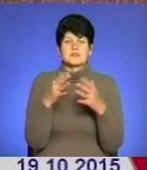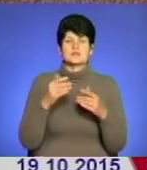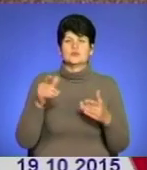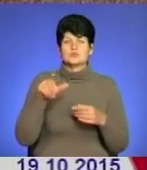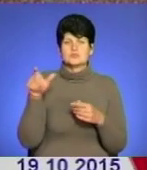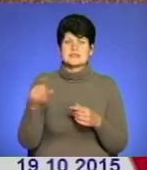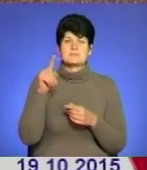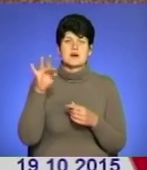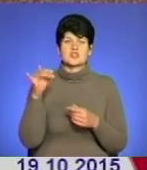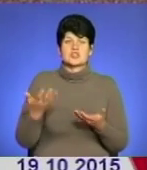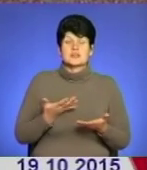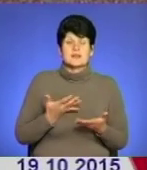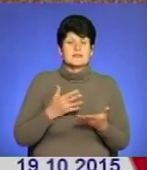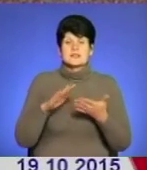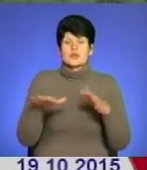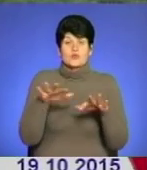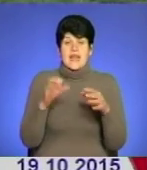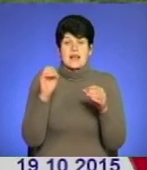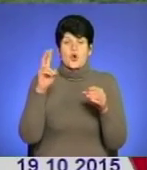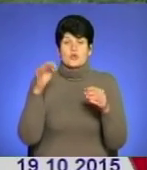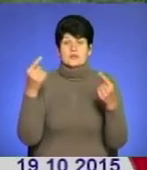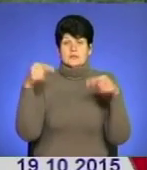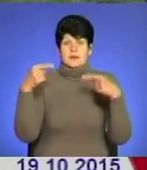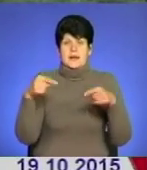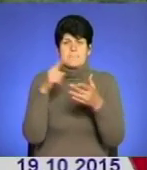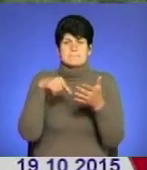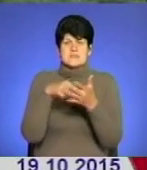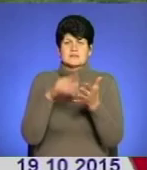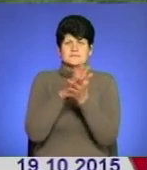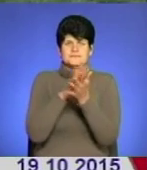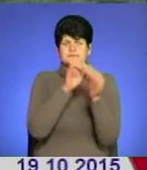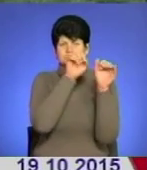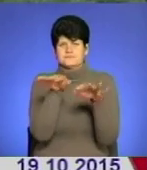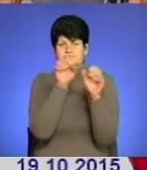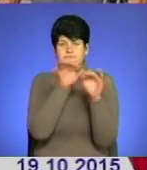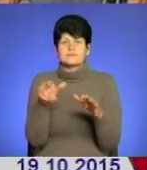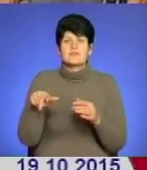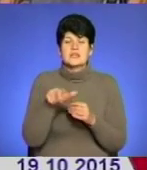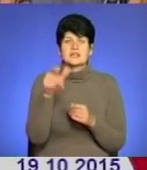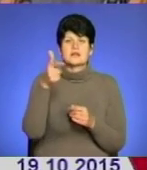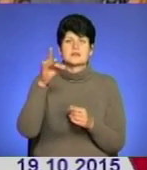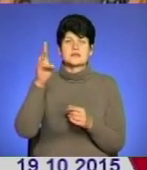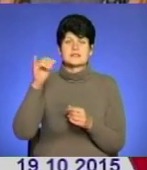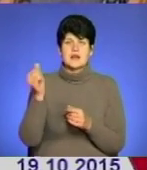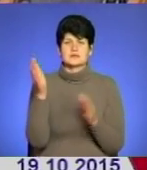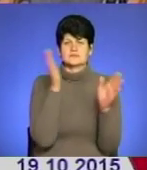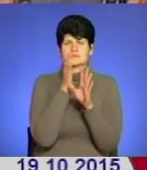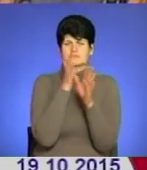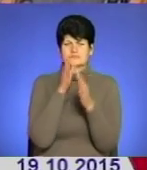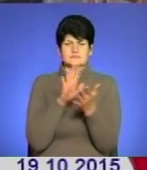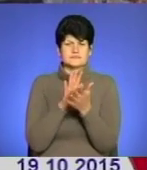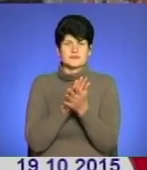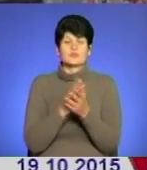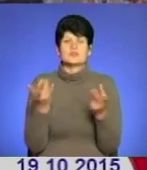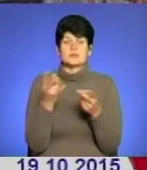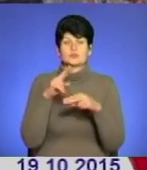у середовищі екологічної катастрофи. Міські стоки забруднювали річку Гнізну та повітря. Тому була нагальна потреба збудувати